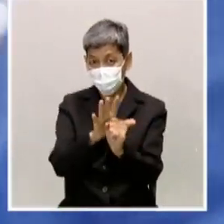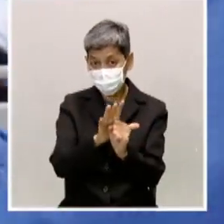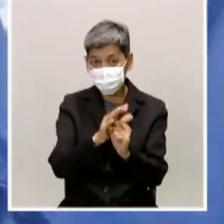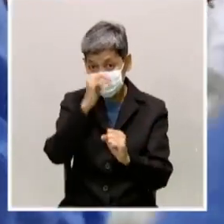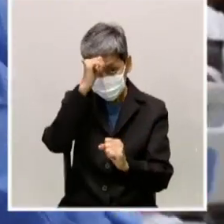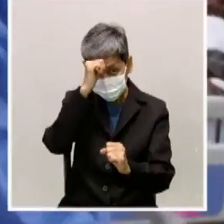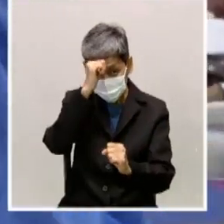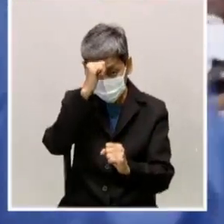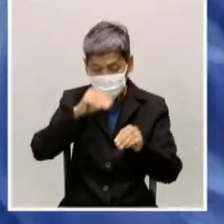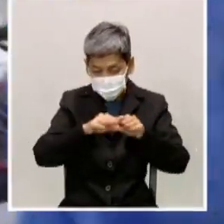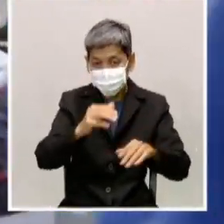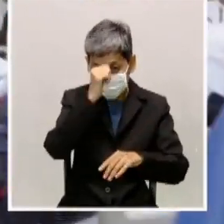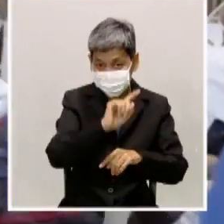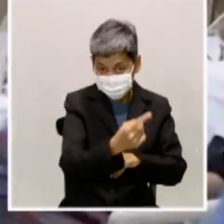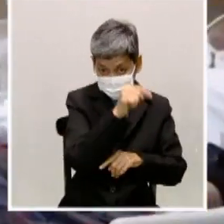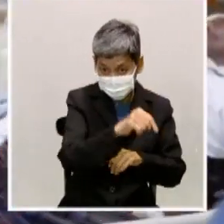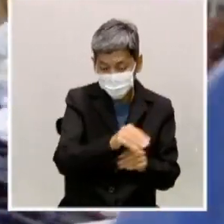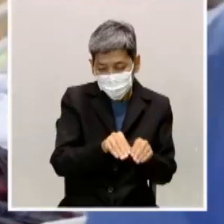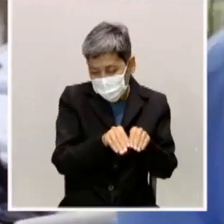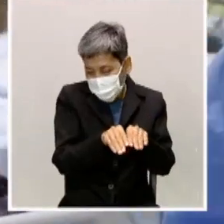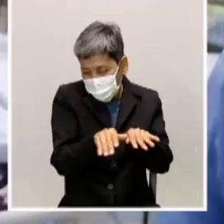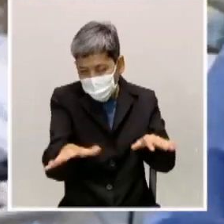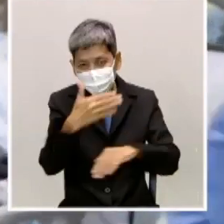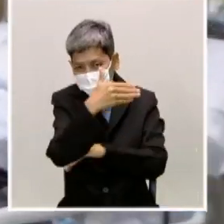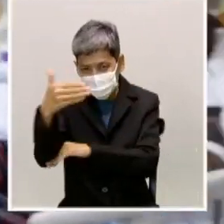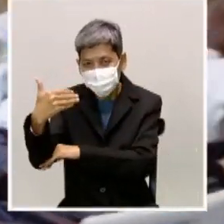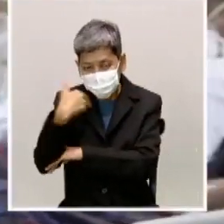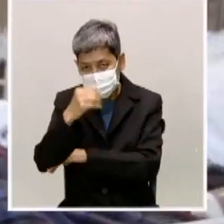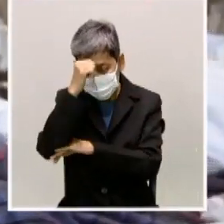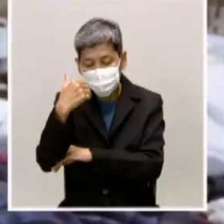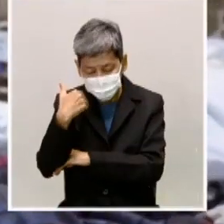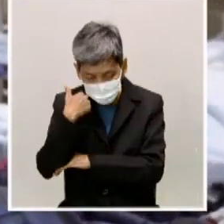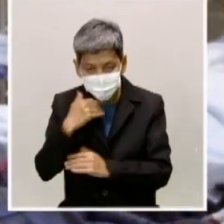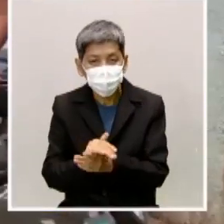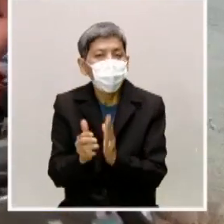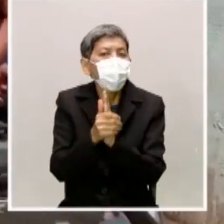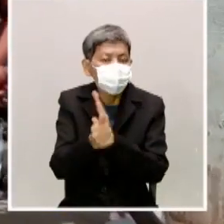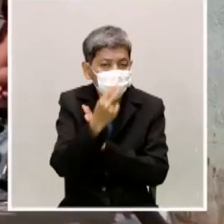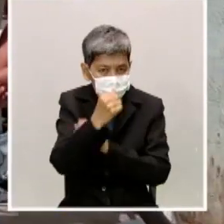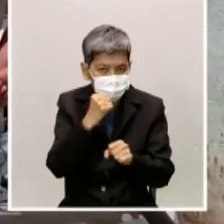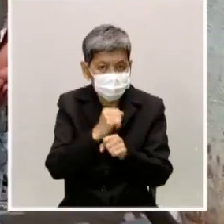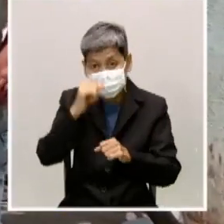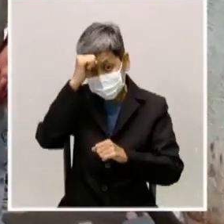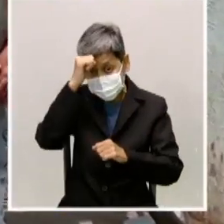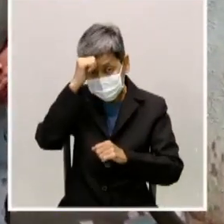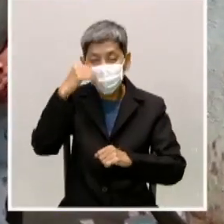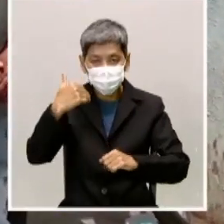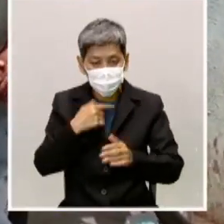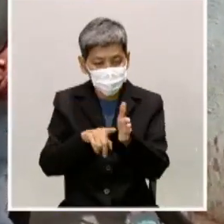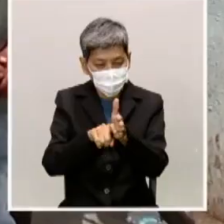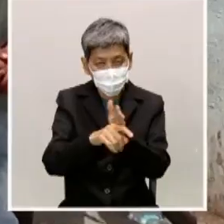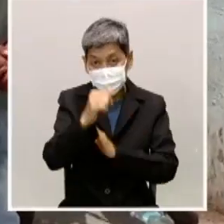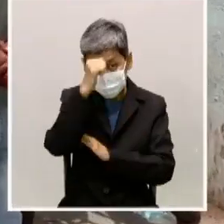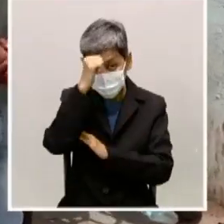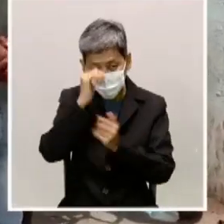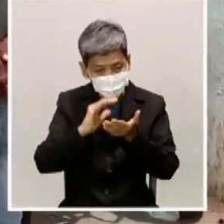ต้าที่ถูกพบครั้งแรกในอินเดียแล้วก็แพร่ระบาดในหลายประเทศรวมทั้งอินเดียด้วยเนี่ยผู้เชี่ยวชาญพบว่าที่อินเดียนะคะไวรัสสายพันธุ์เดลต้